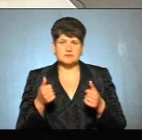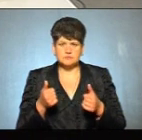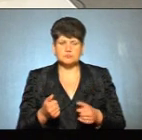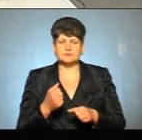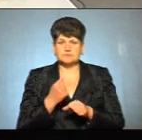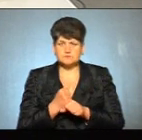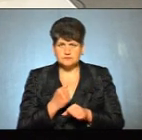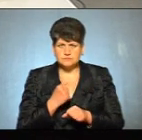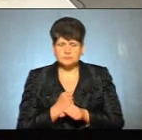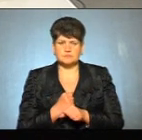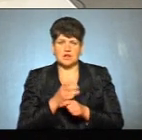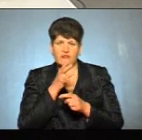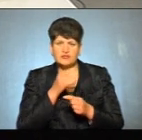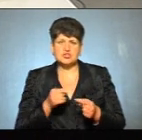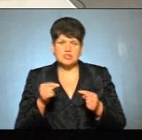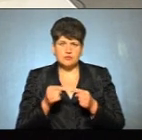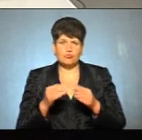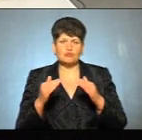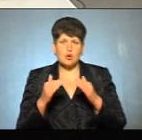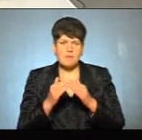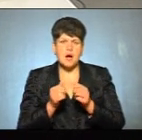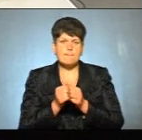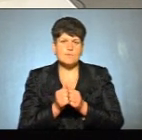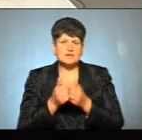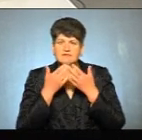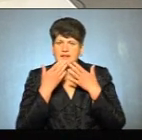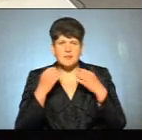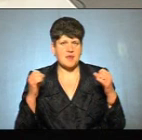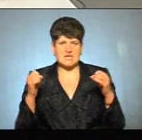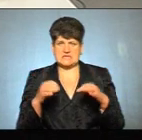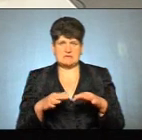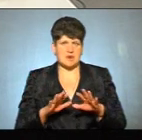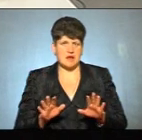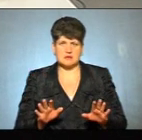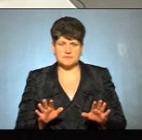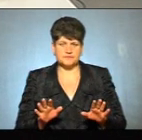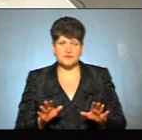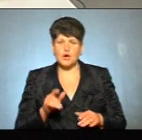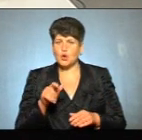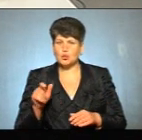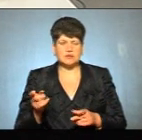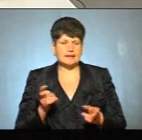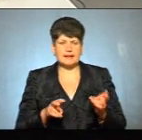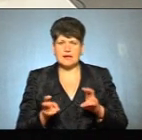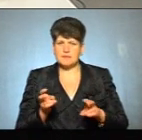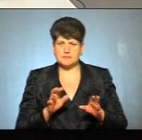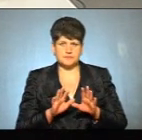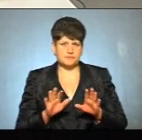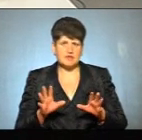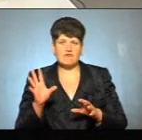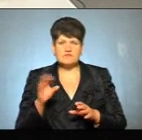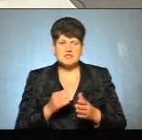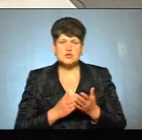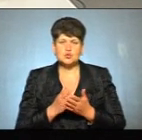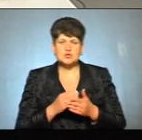адекватно. В домах молитви немає зібрань. От, люди не відвідують їх, всі